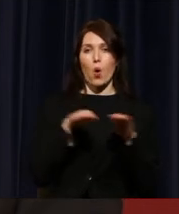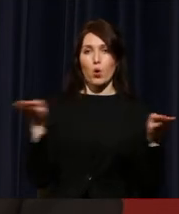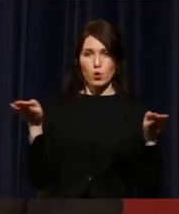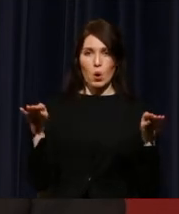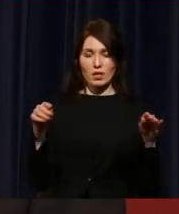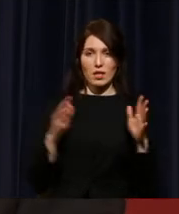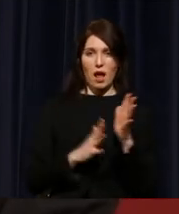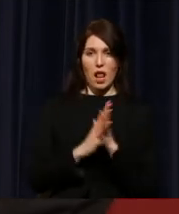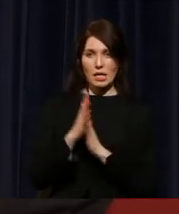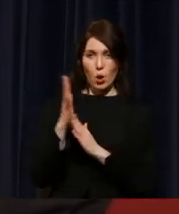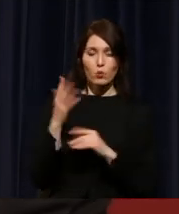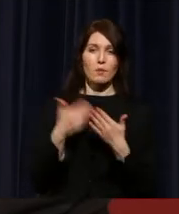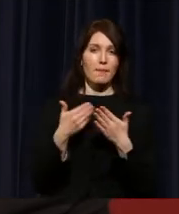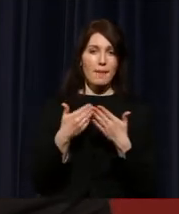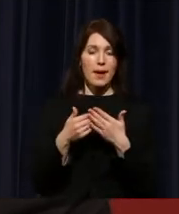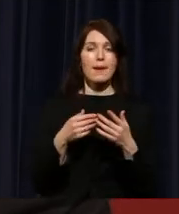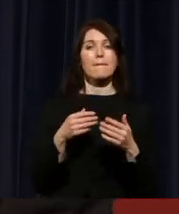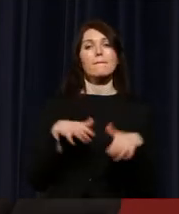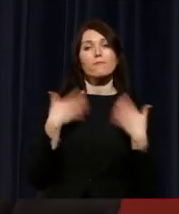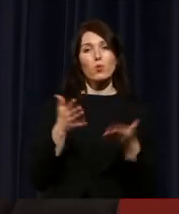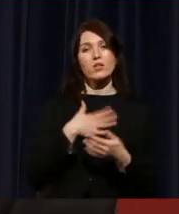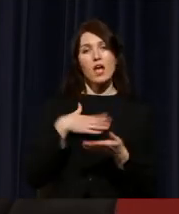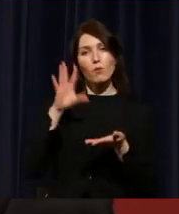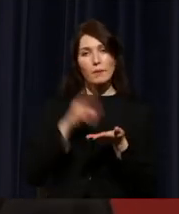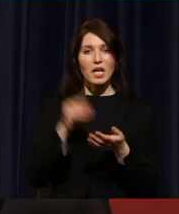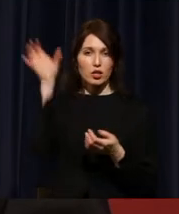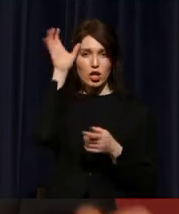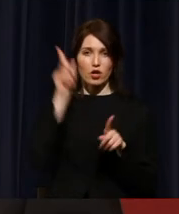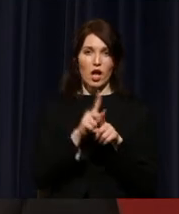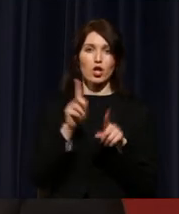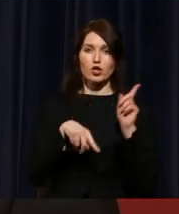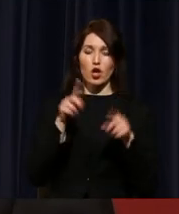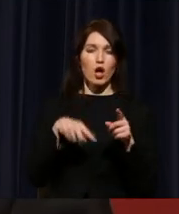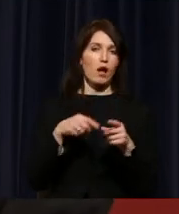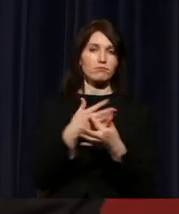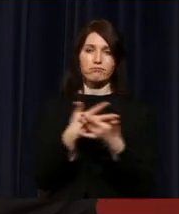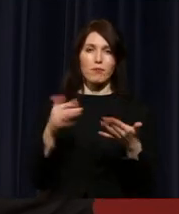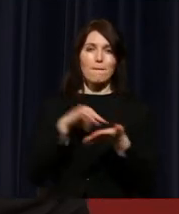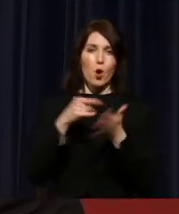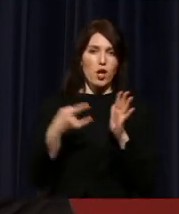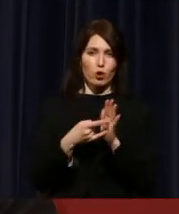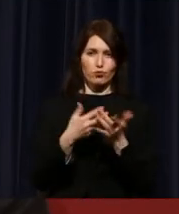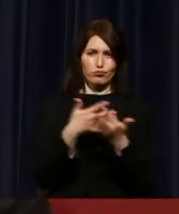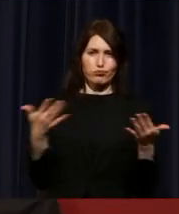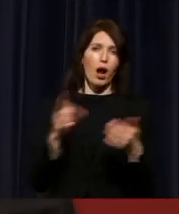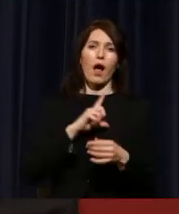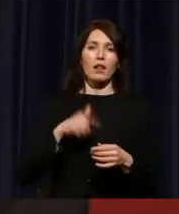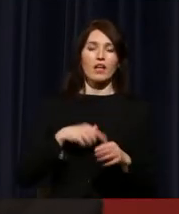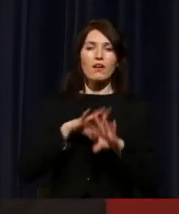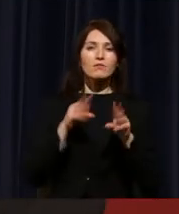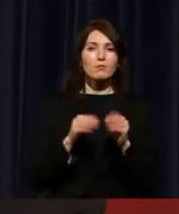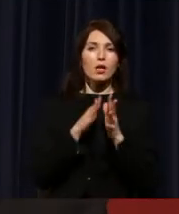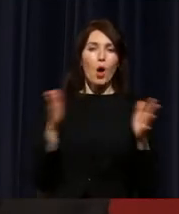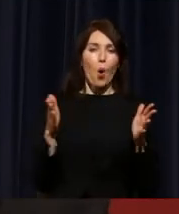teiksim, izaugsmē, ja, kā piemēram dot savus pieredzi un zināšanas arī dažādos projektos un tamlīdzīgi. Nu, tas Latvijā vispār, man liekas, daudz